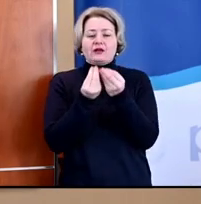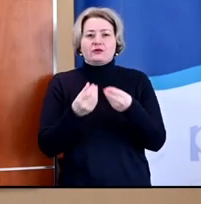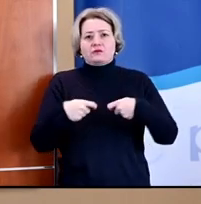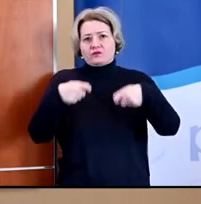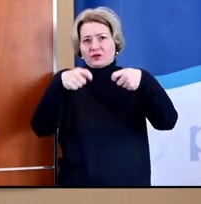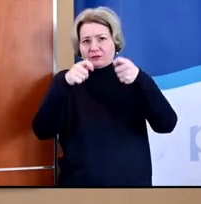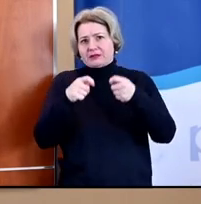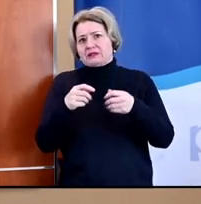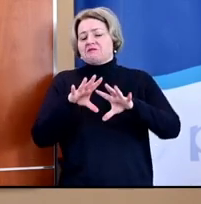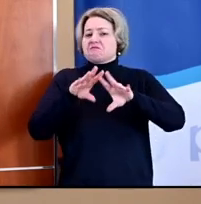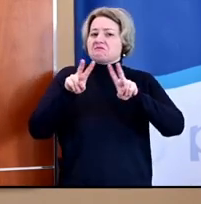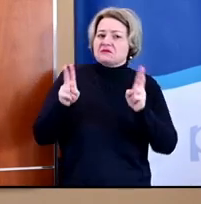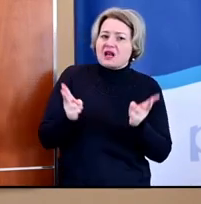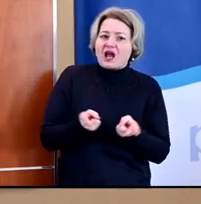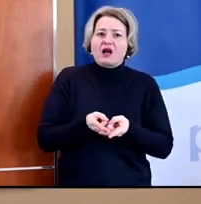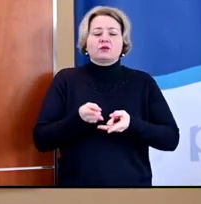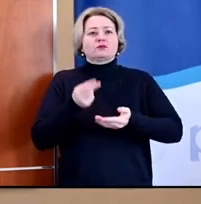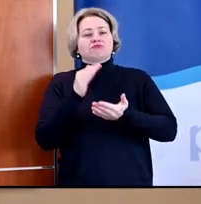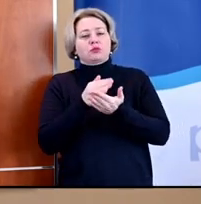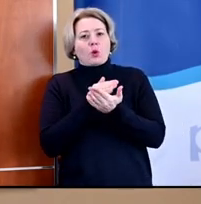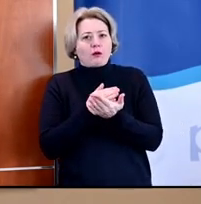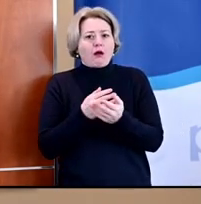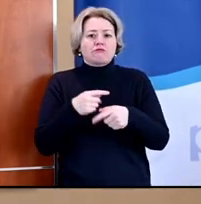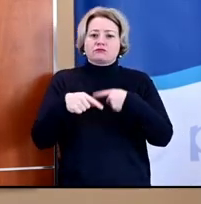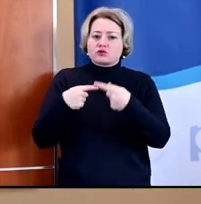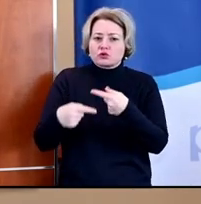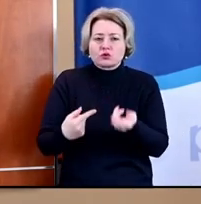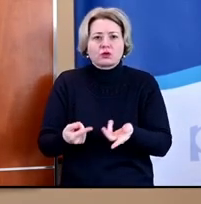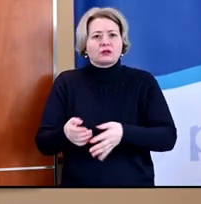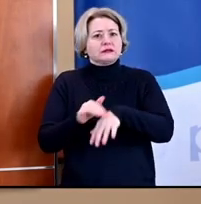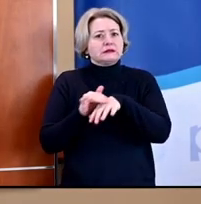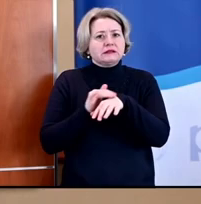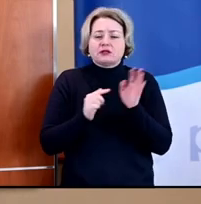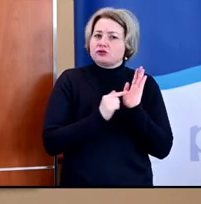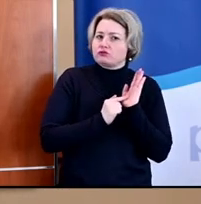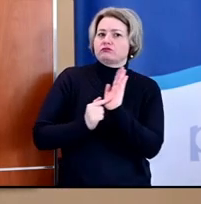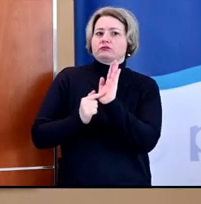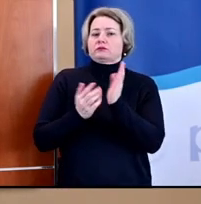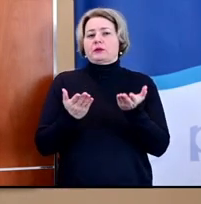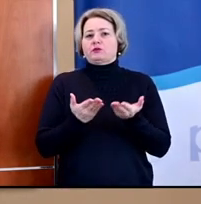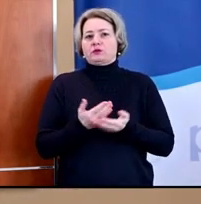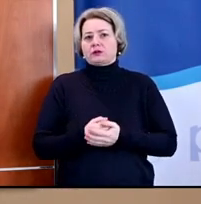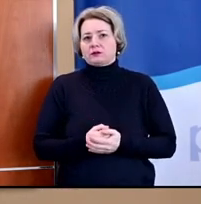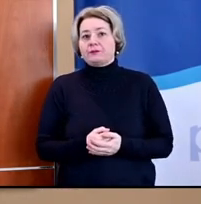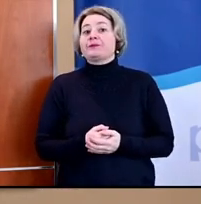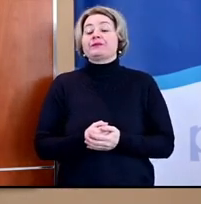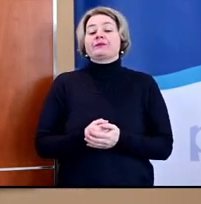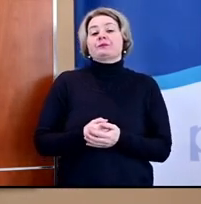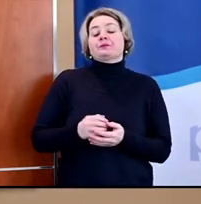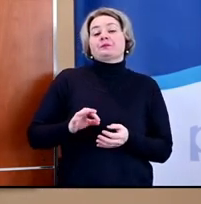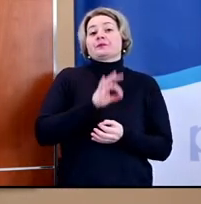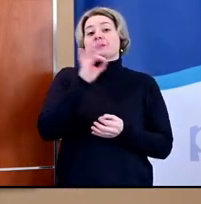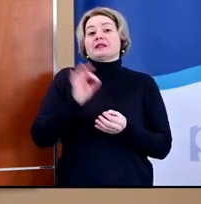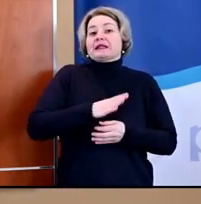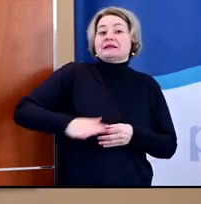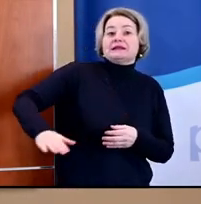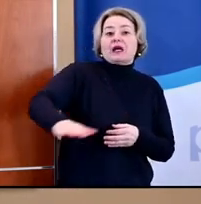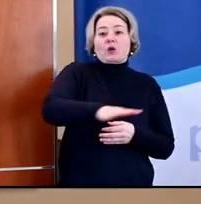programsorozatot ami ezt a nagyon nagy színességet bemutathatja ami itt a régióban van